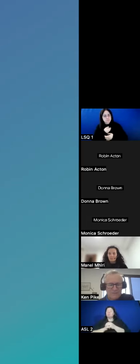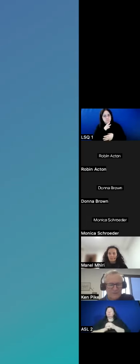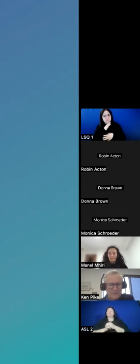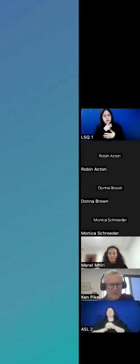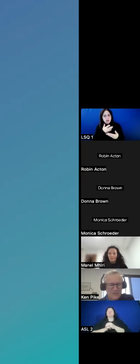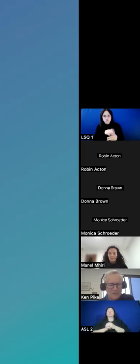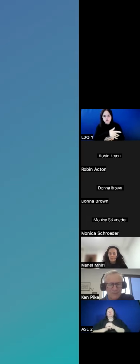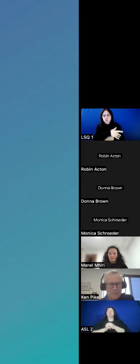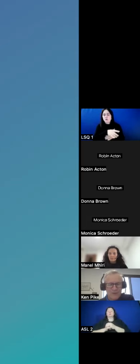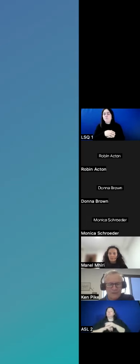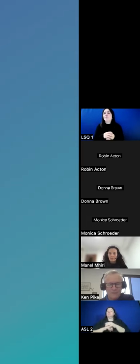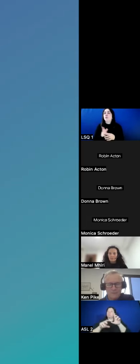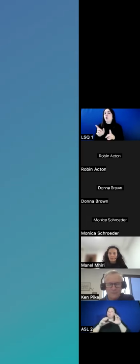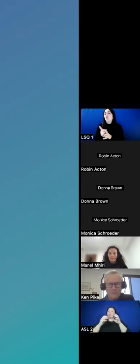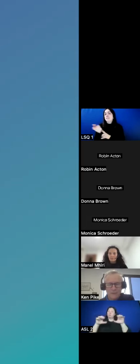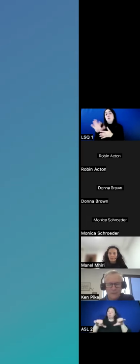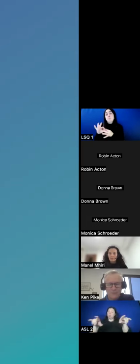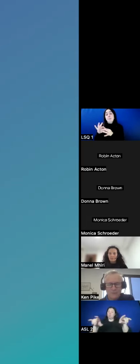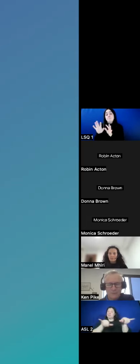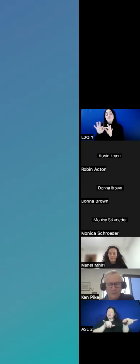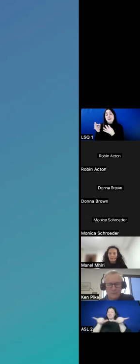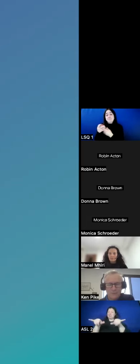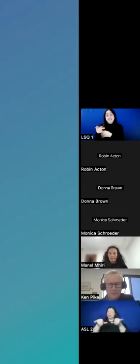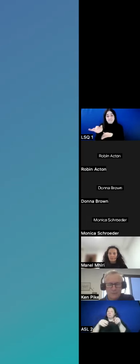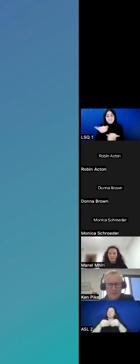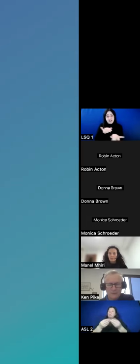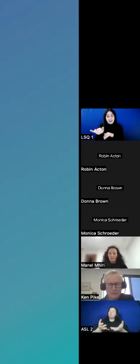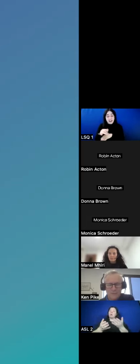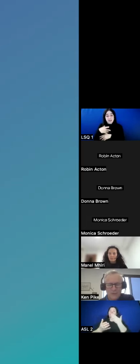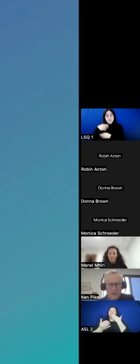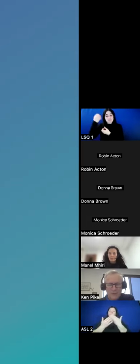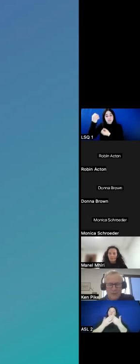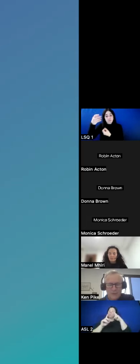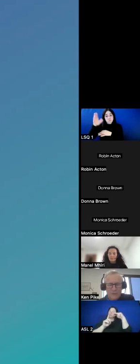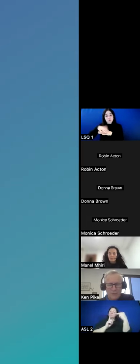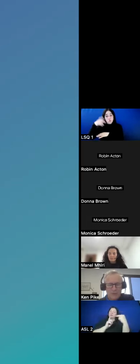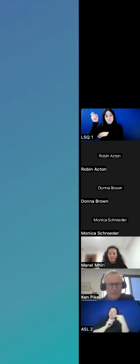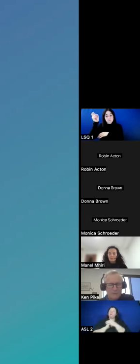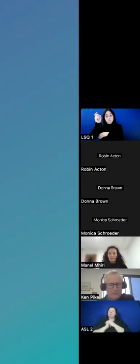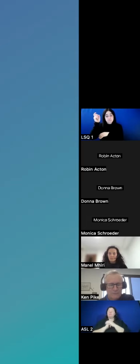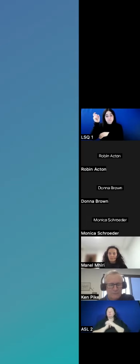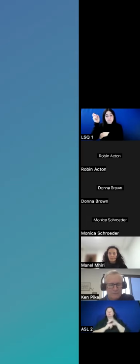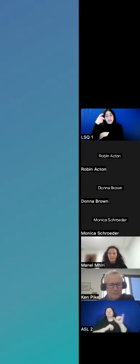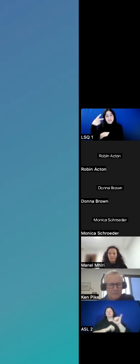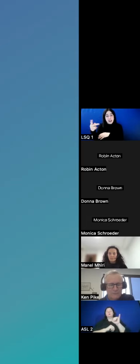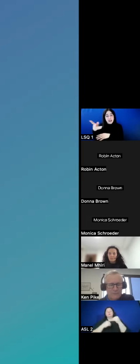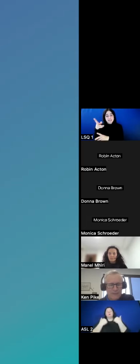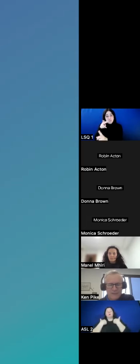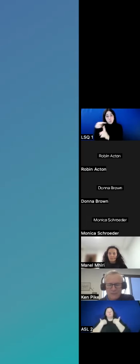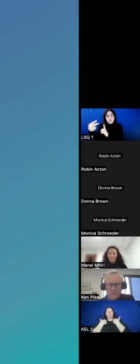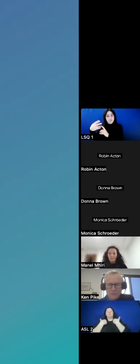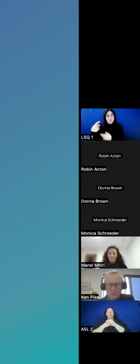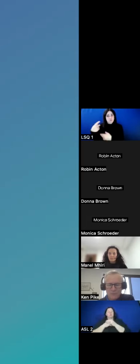des membres de famille qui ont fait la même chose, qui ont fourni des bons points de vue.